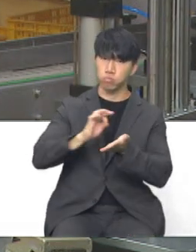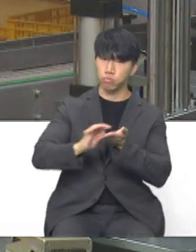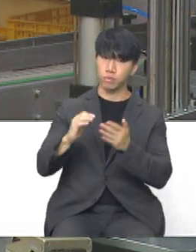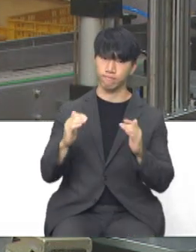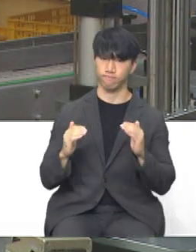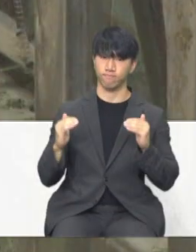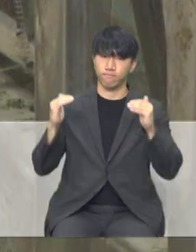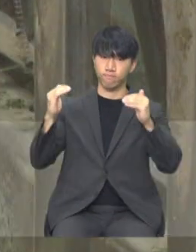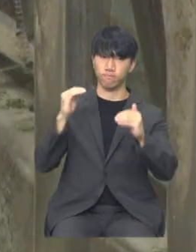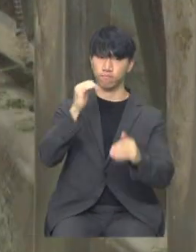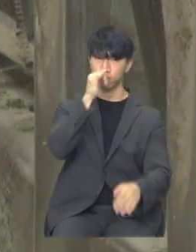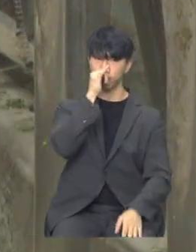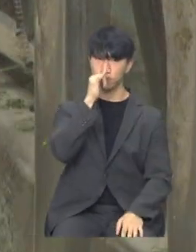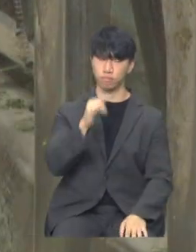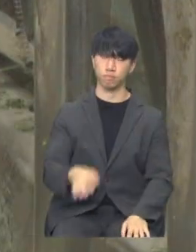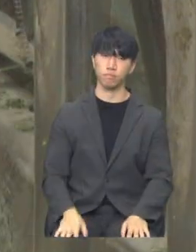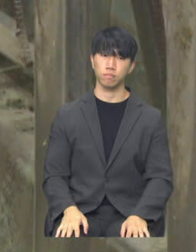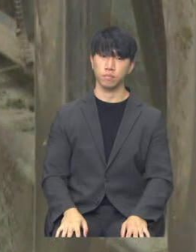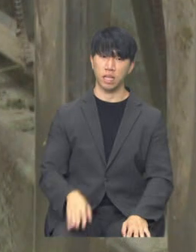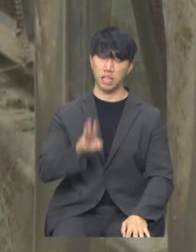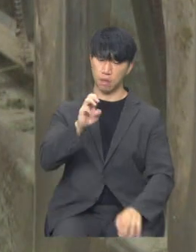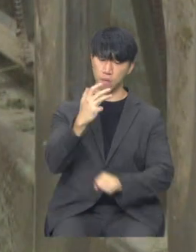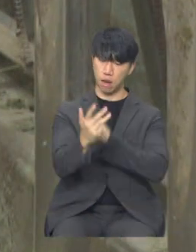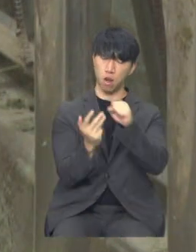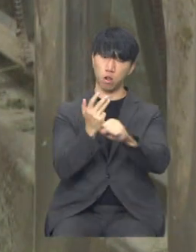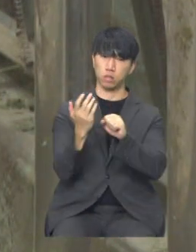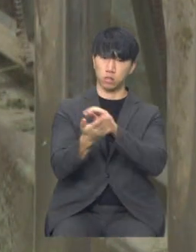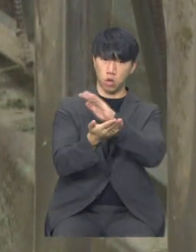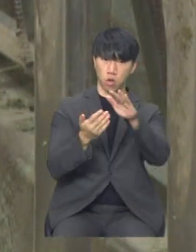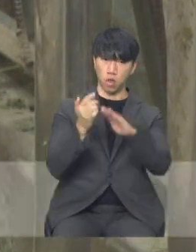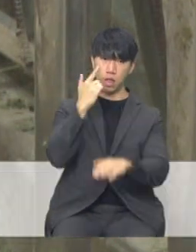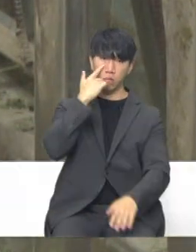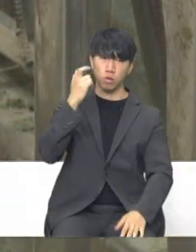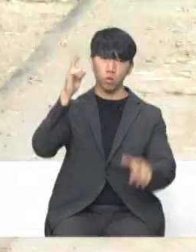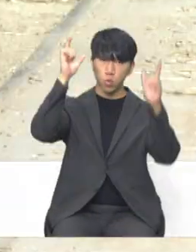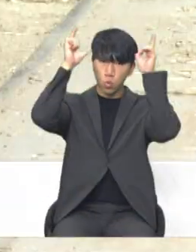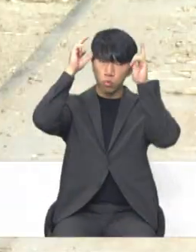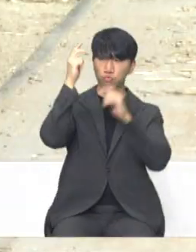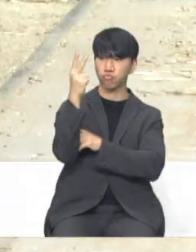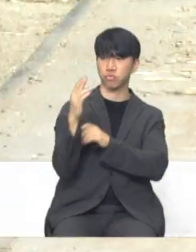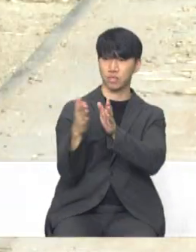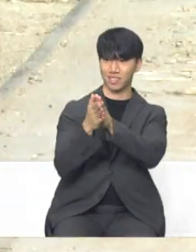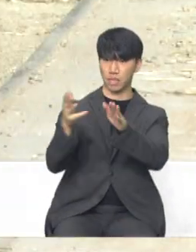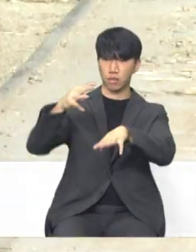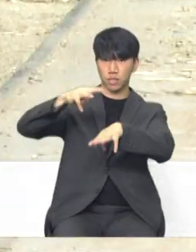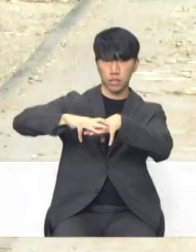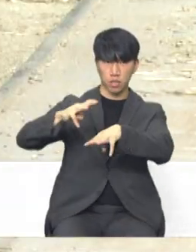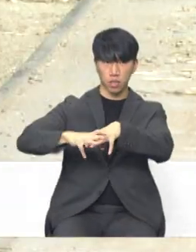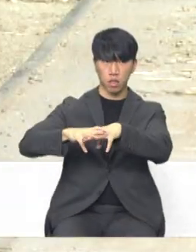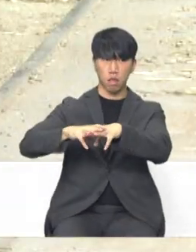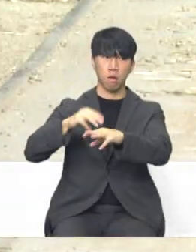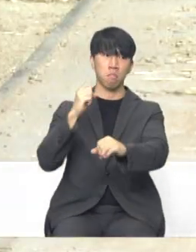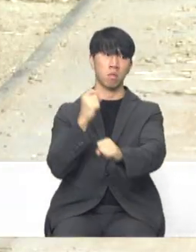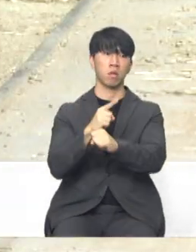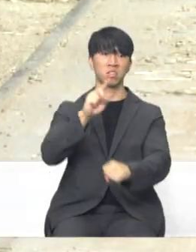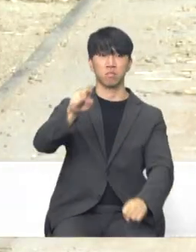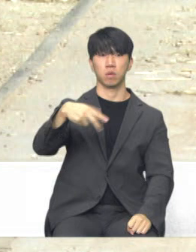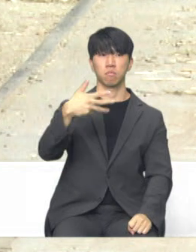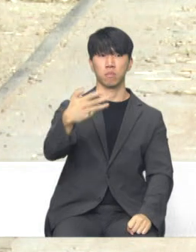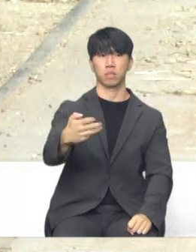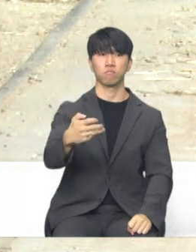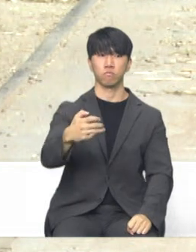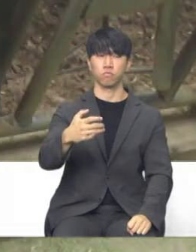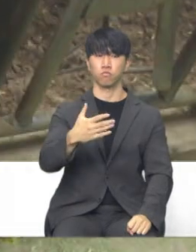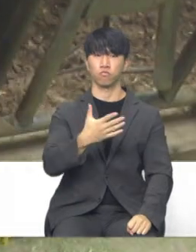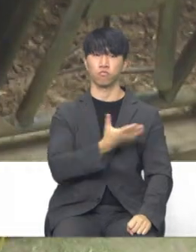해왔기 때문에. 38년 전 아버지가 송아지 두 마리로 시작한 목장은 어느덧 280마리의